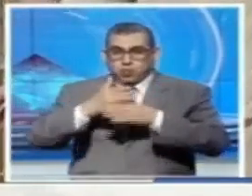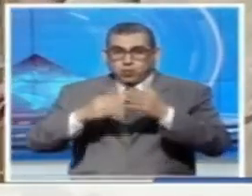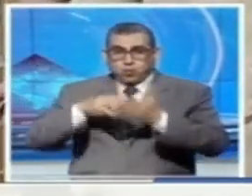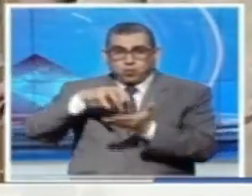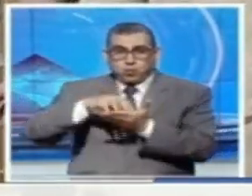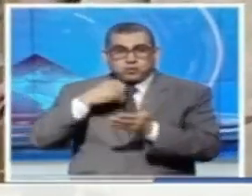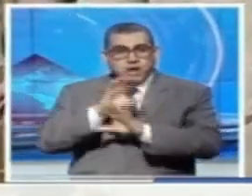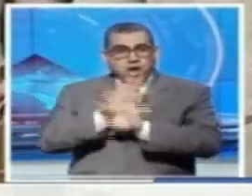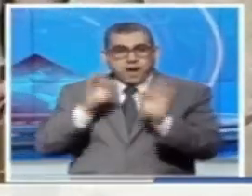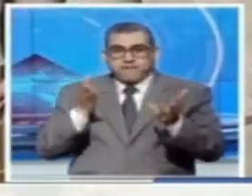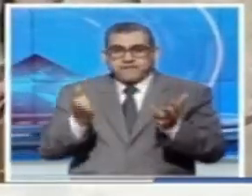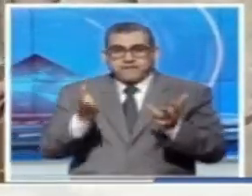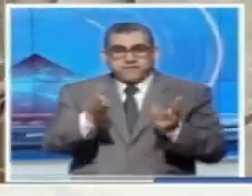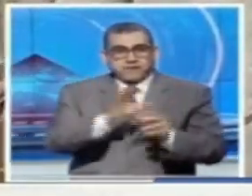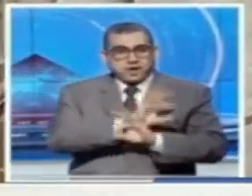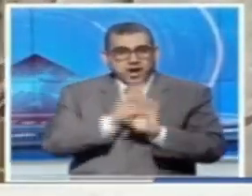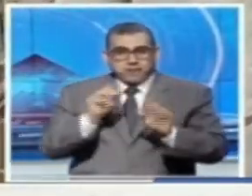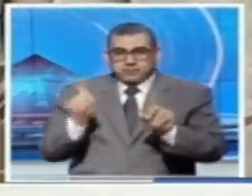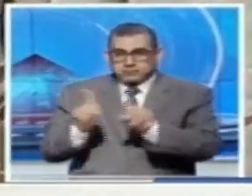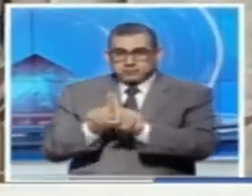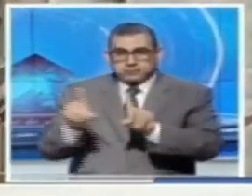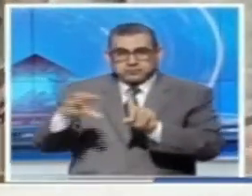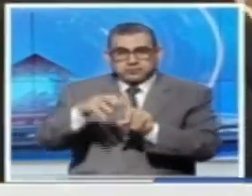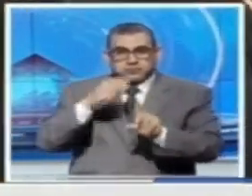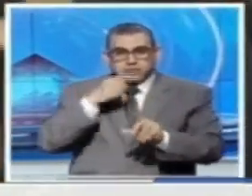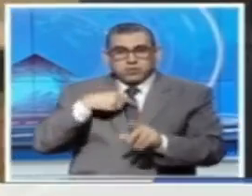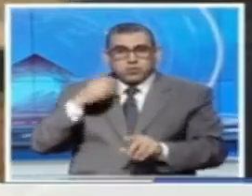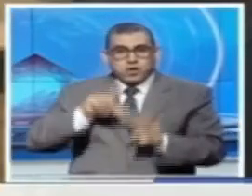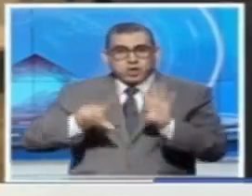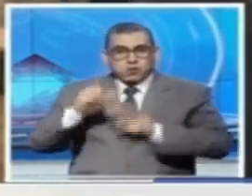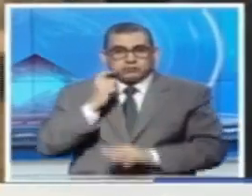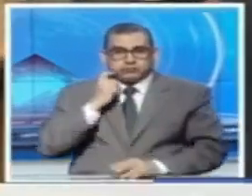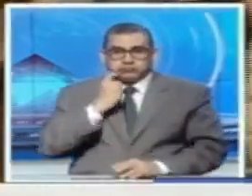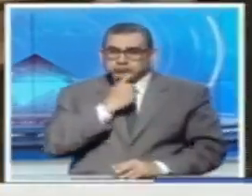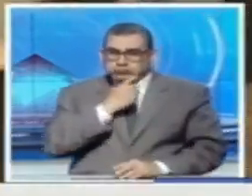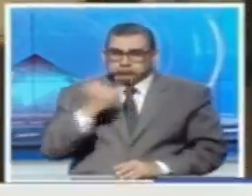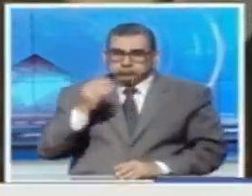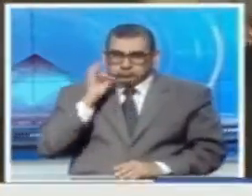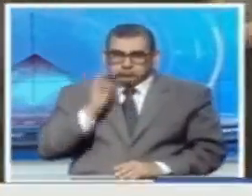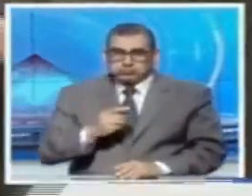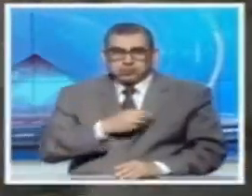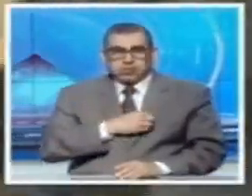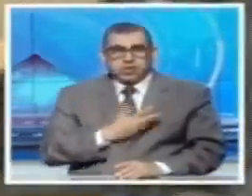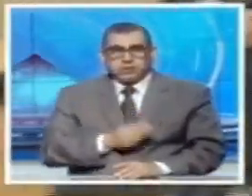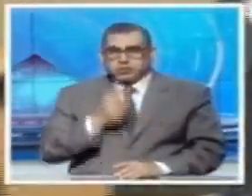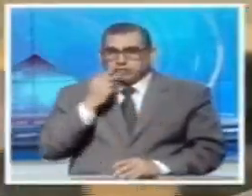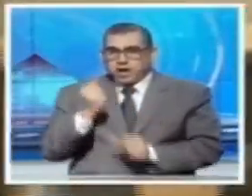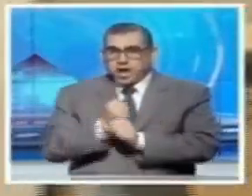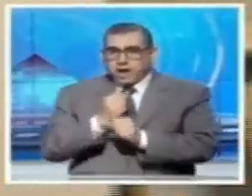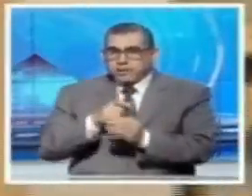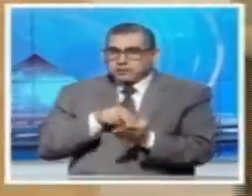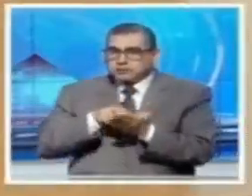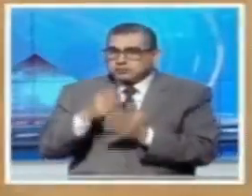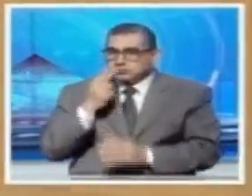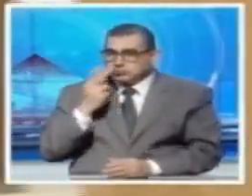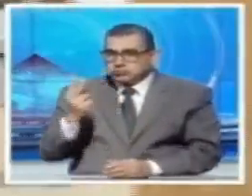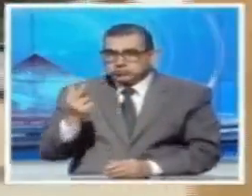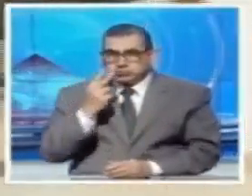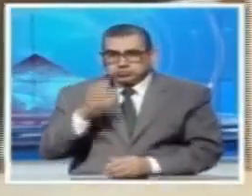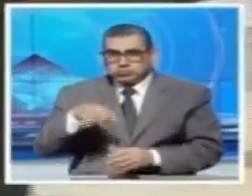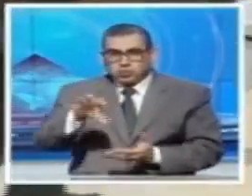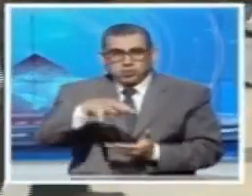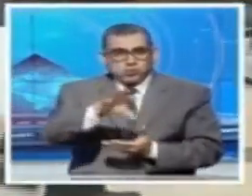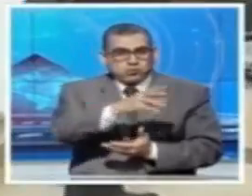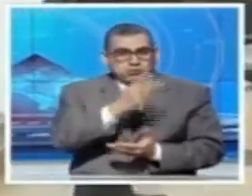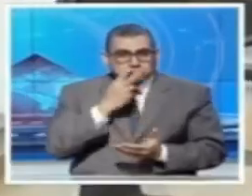أيضا الجهات الأخرى التابعة لها، وحرص رئيس مجلس الوزراء على الاطمئنان على سير العمل بمختلف قطاعات